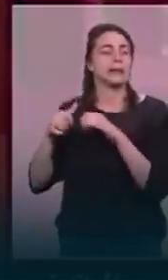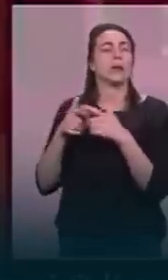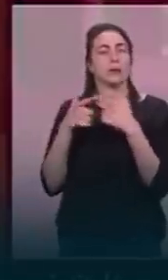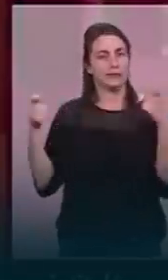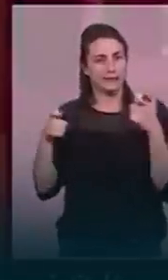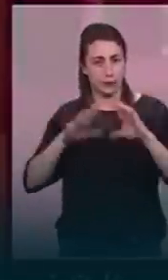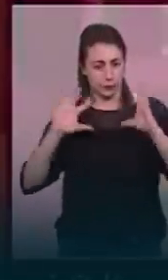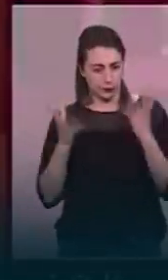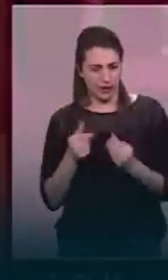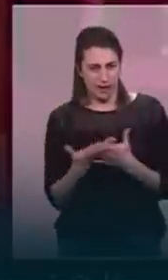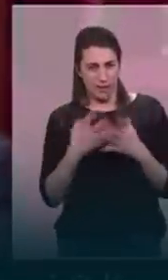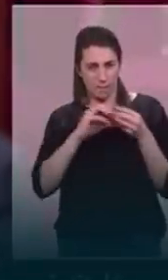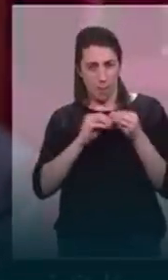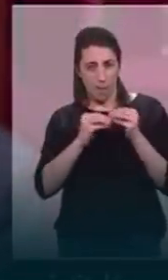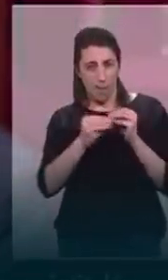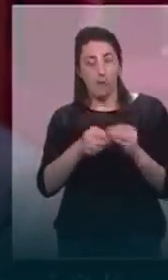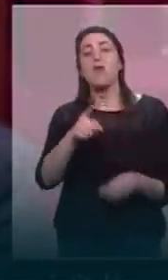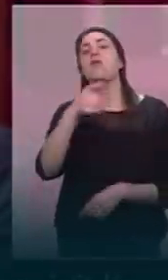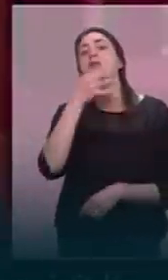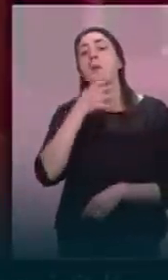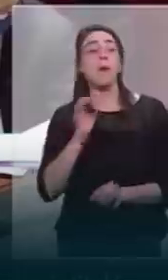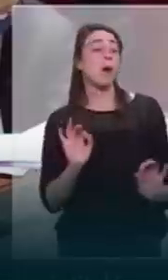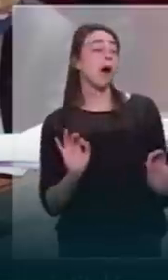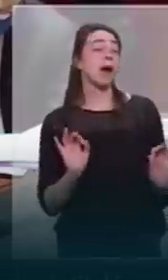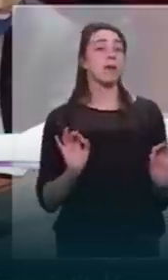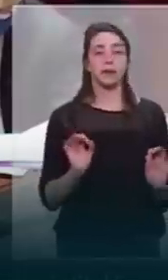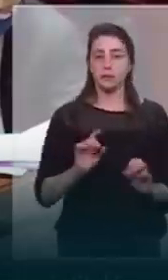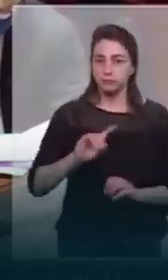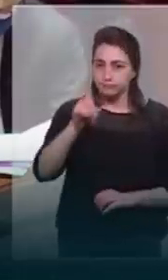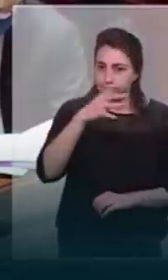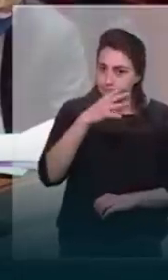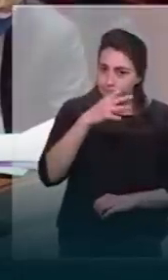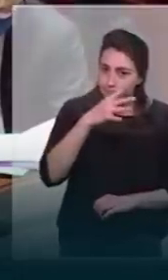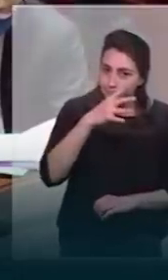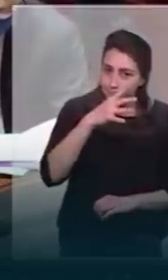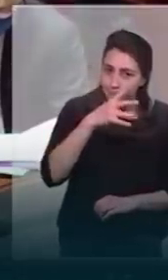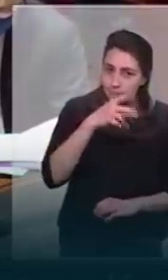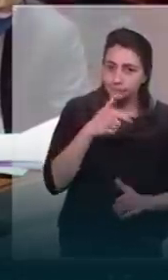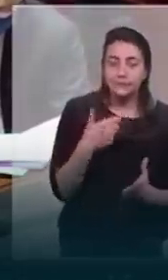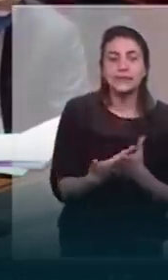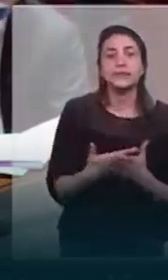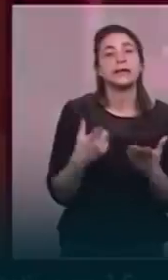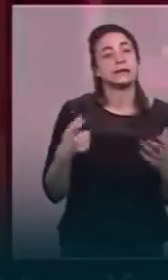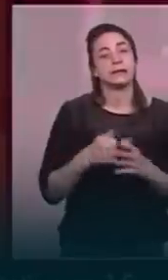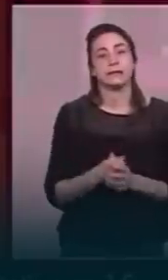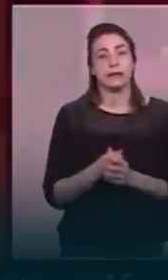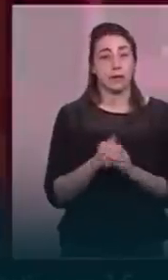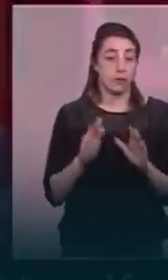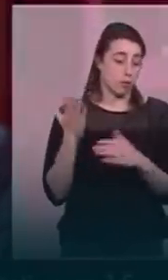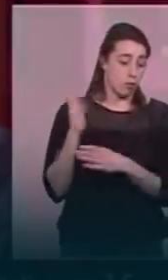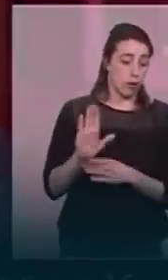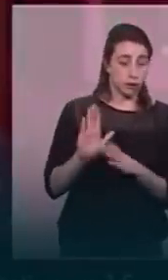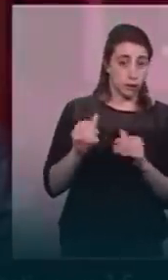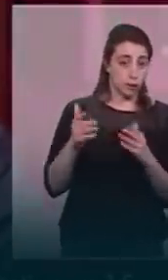vous ne pouvez les nier. Vous ne pouvez les nier. Mais cela traduit votre incompréhension de la poursuite d'un modèle de justice comme Madame Belloubet,